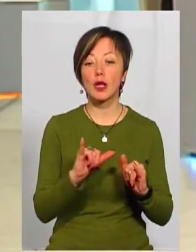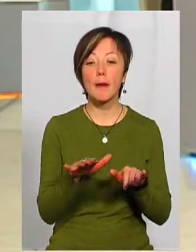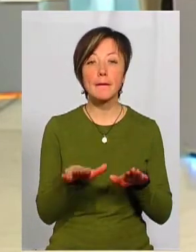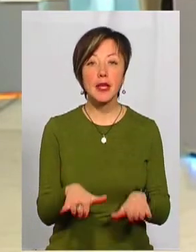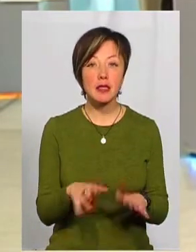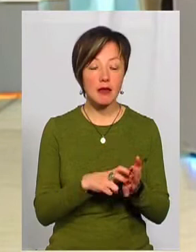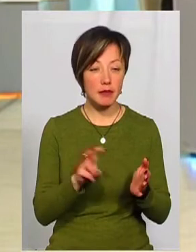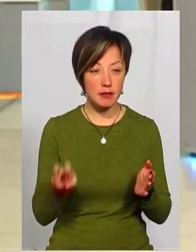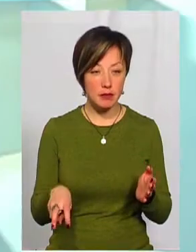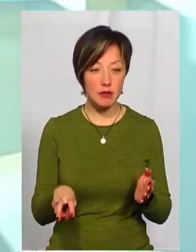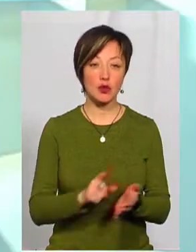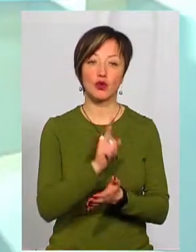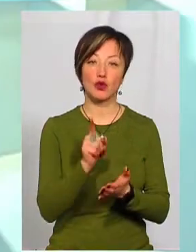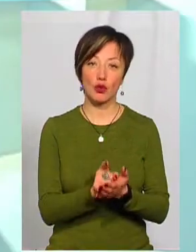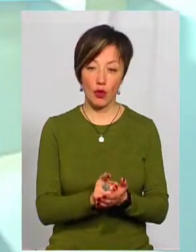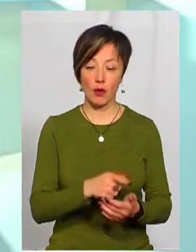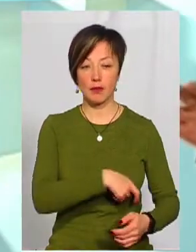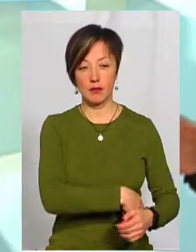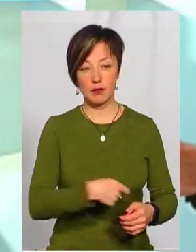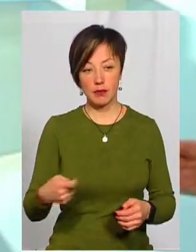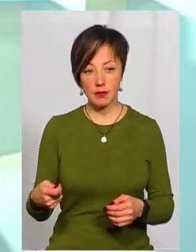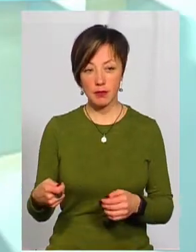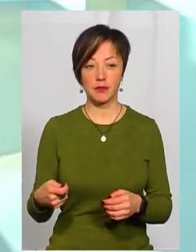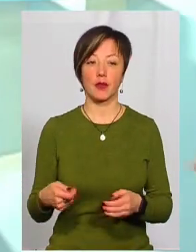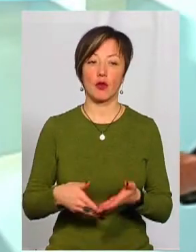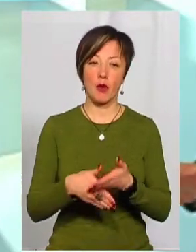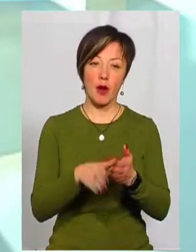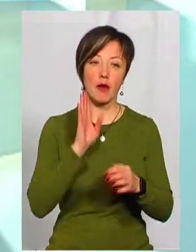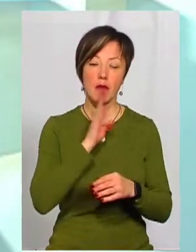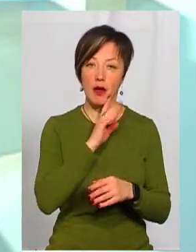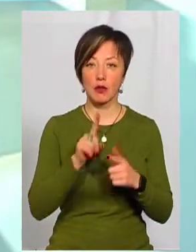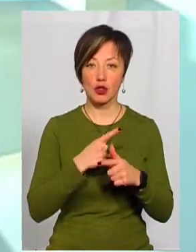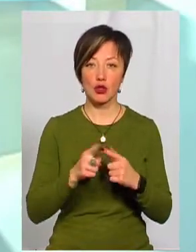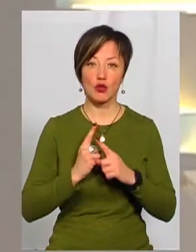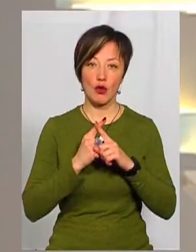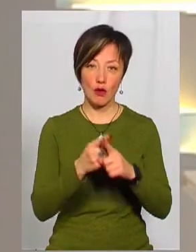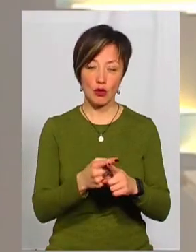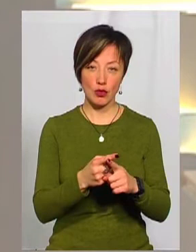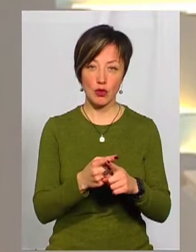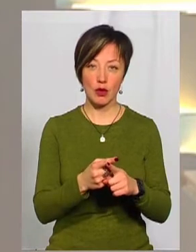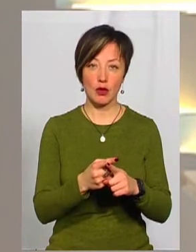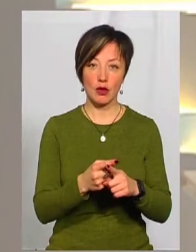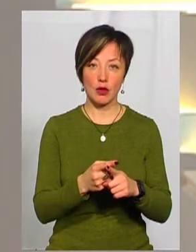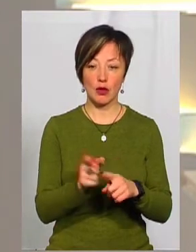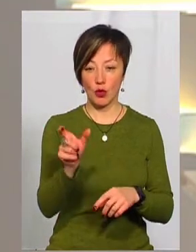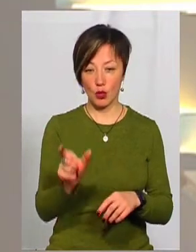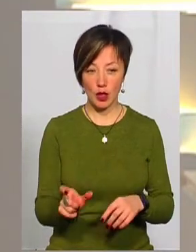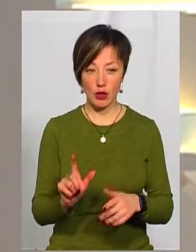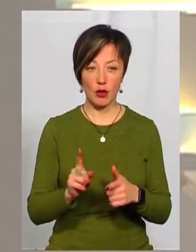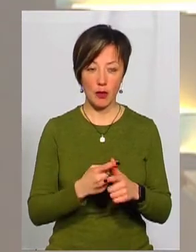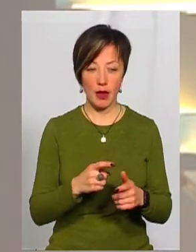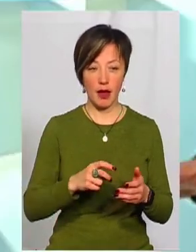місто призначення, знов його відчіпляє, допомагає мамі чи там супроводжуючому чоловікові його